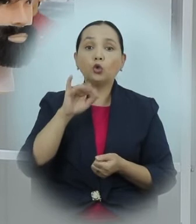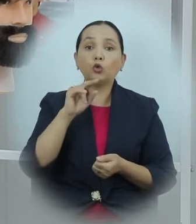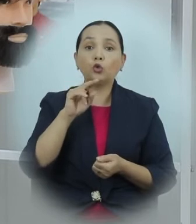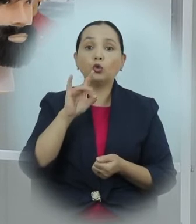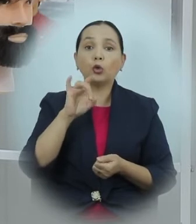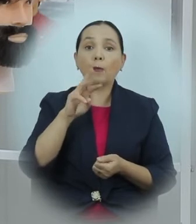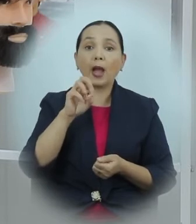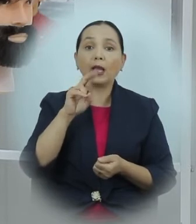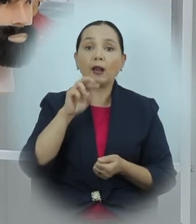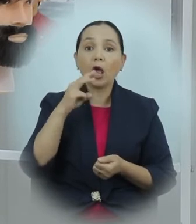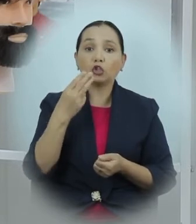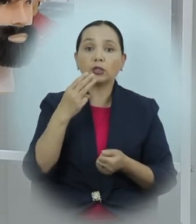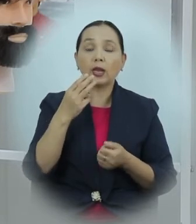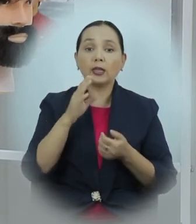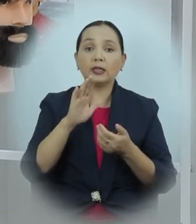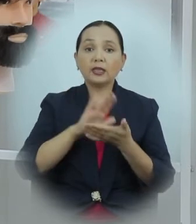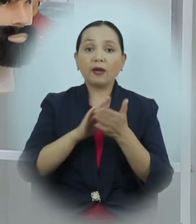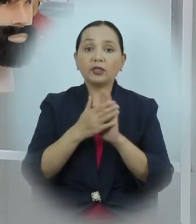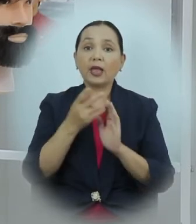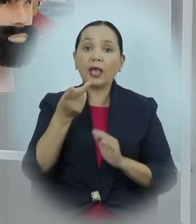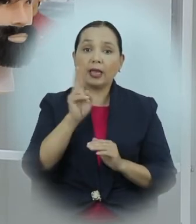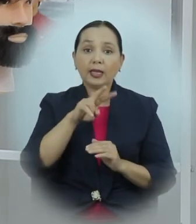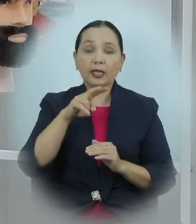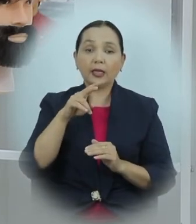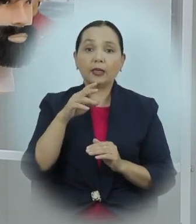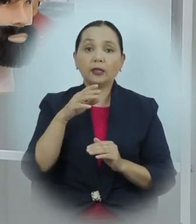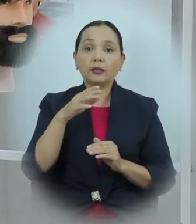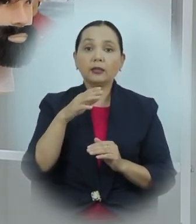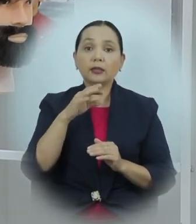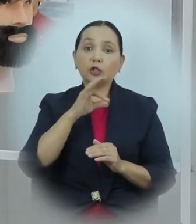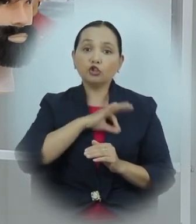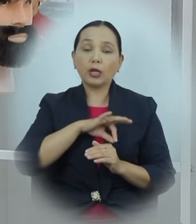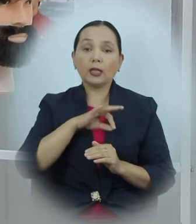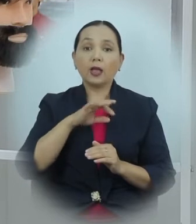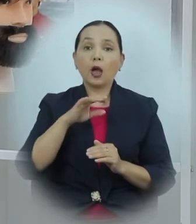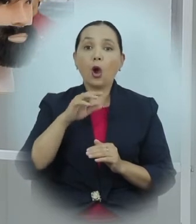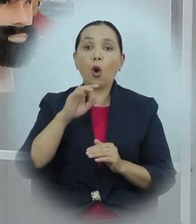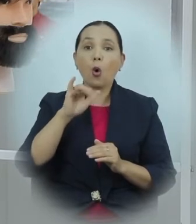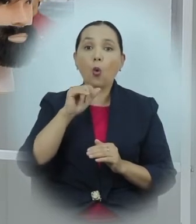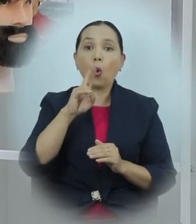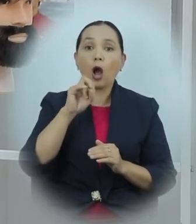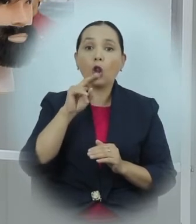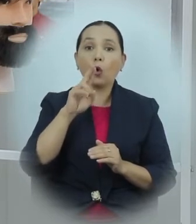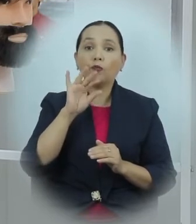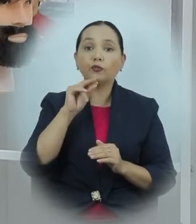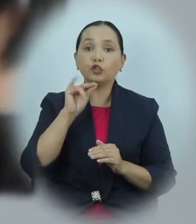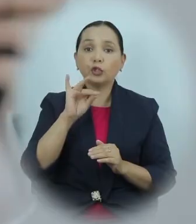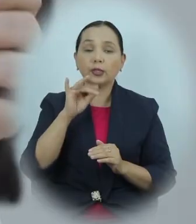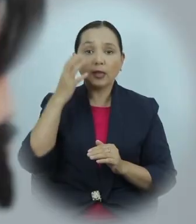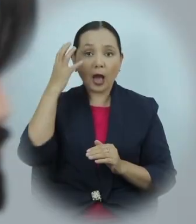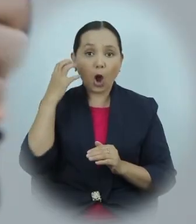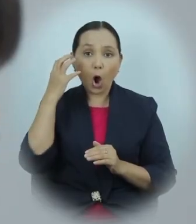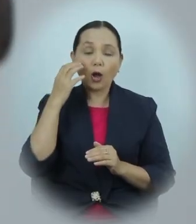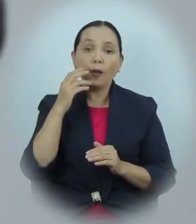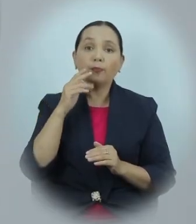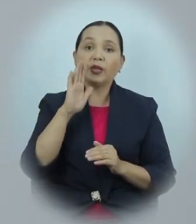davrida ikki taroq asosan ishlatiladi. Ya'ni uqaluvchi taroq va